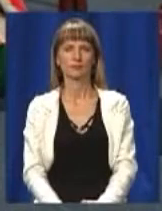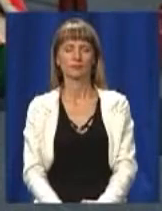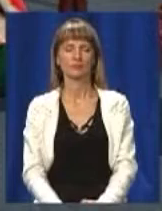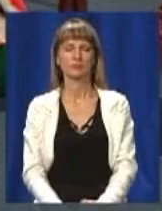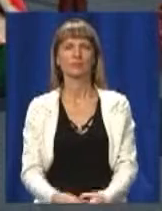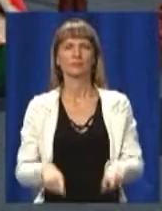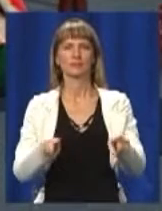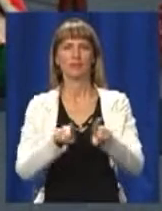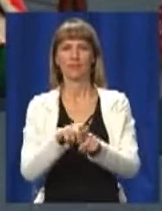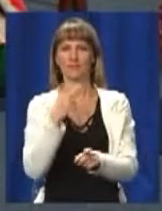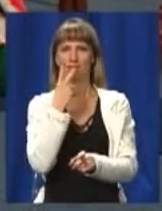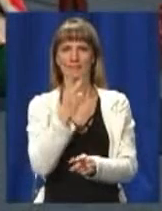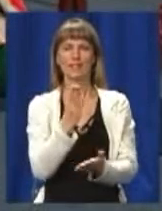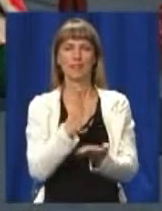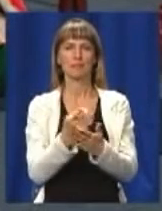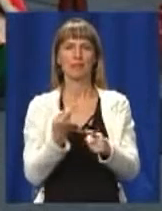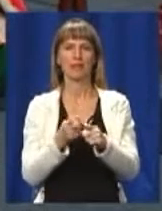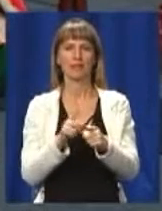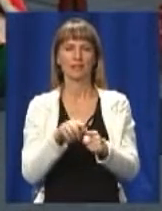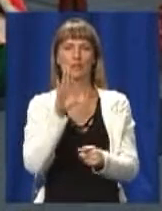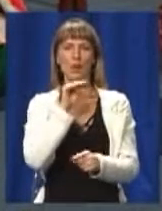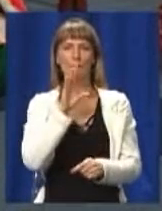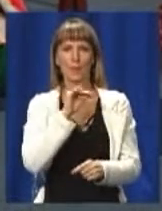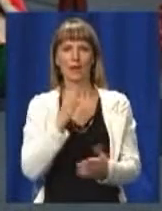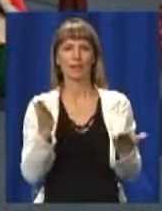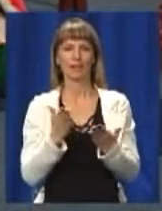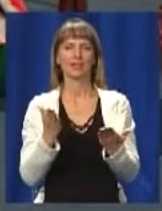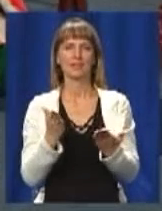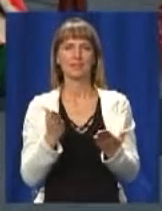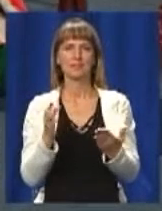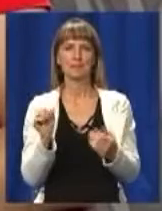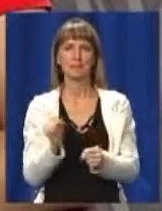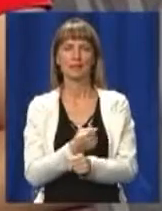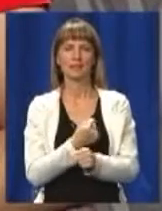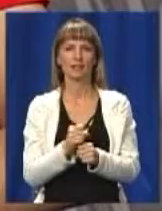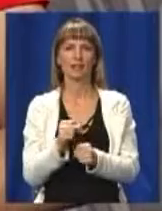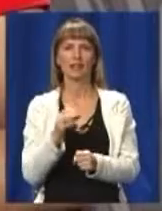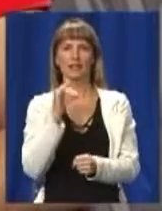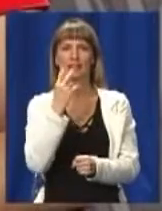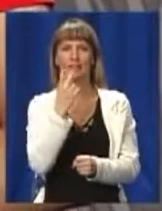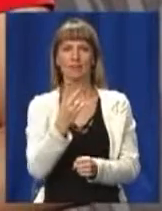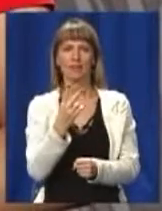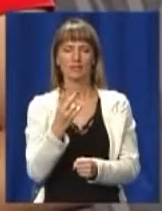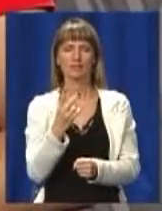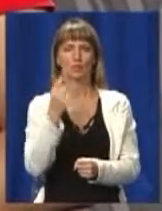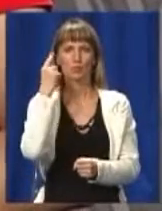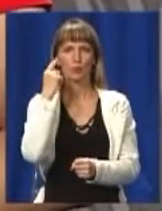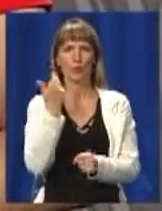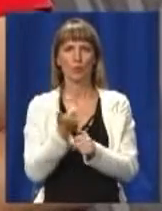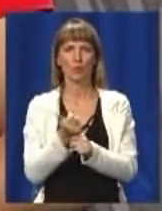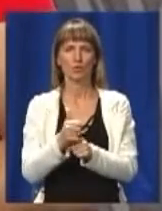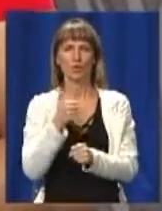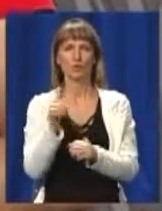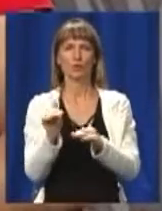От саме такий зовнішній вигляд мають ці загадкові песики, які начебто такі бійцівські, а проте дивишся на нього і думаєш, начебто дуже і дуже